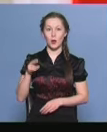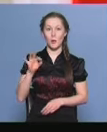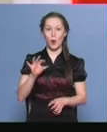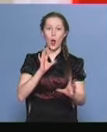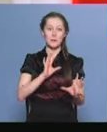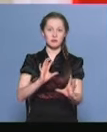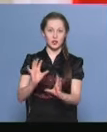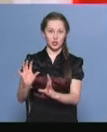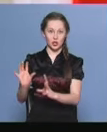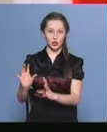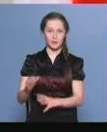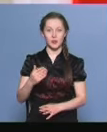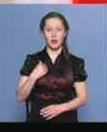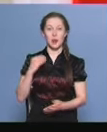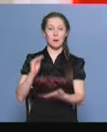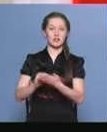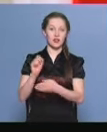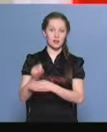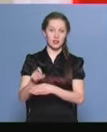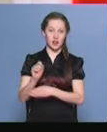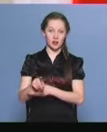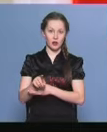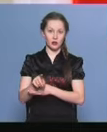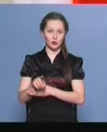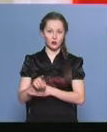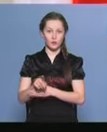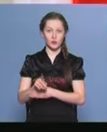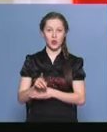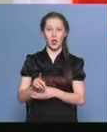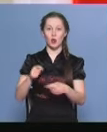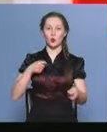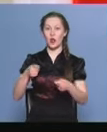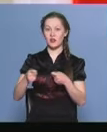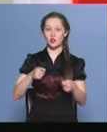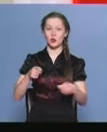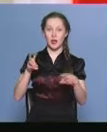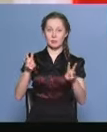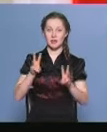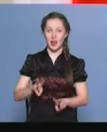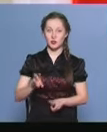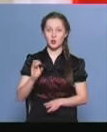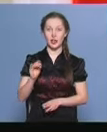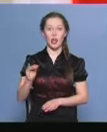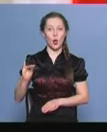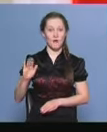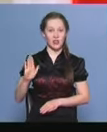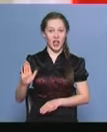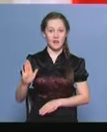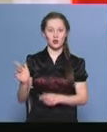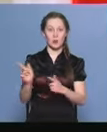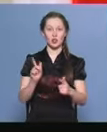обеспечению. Я поставил задачу руководителю администрации Смирнову Сергею Витальевичу подготовить план